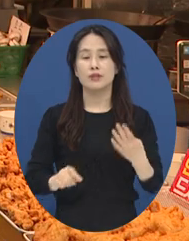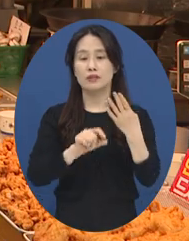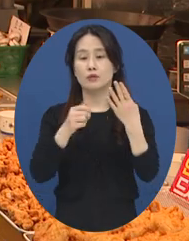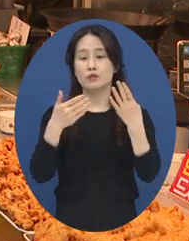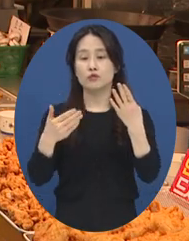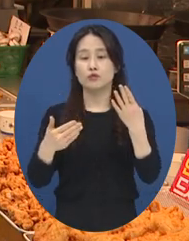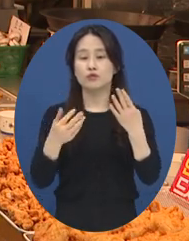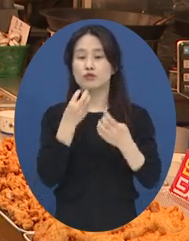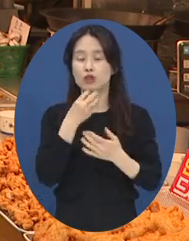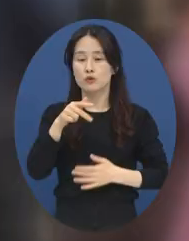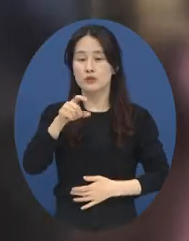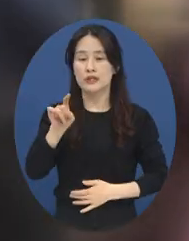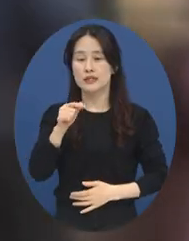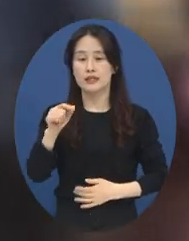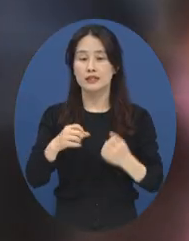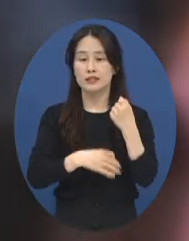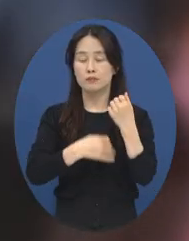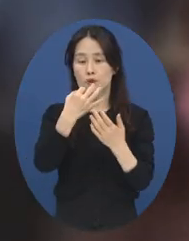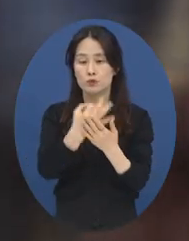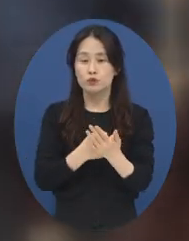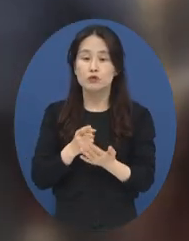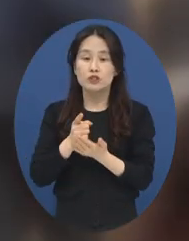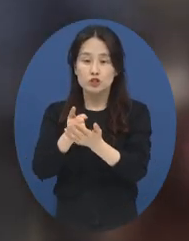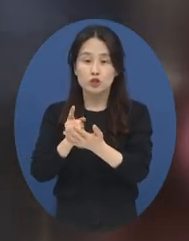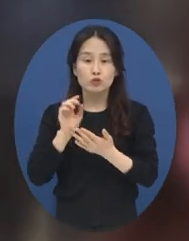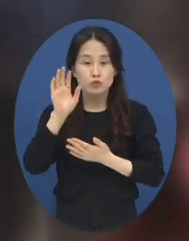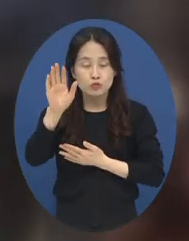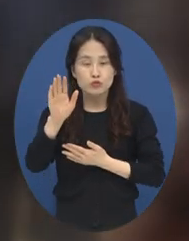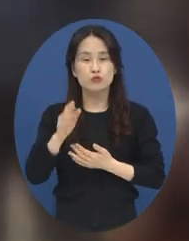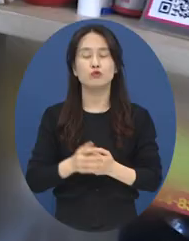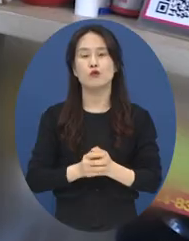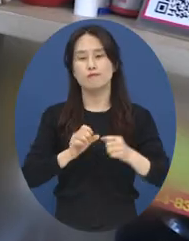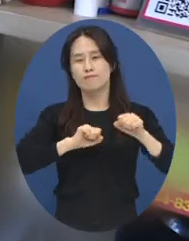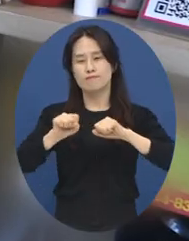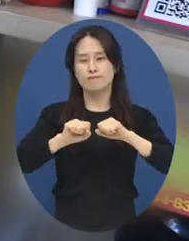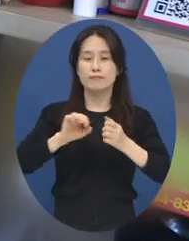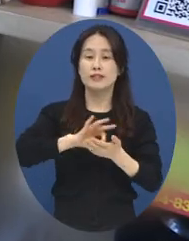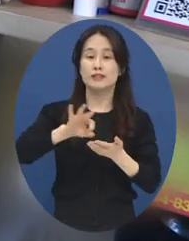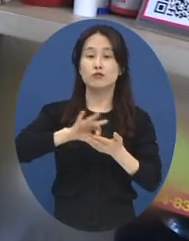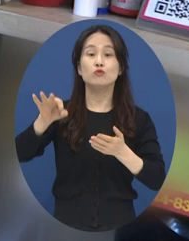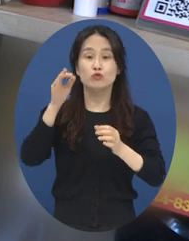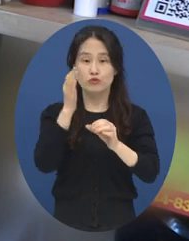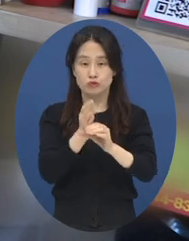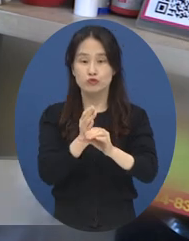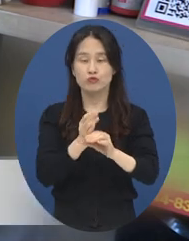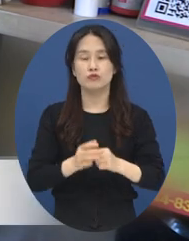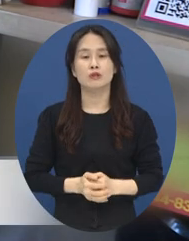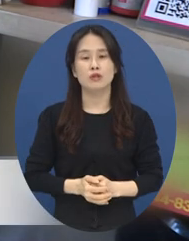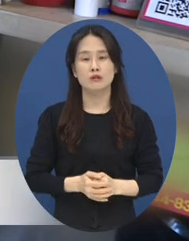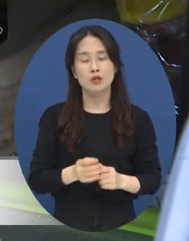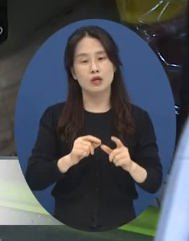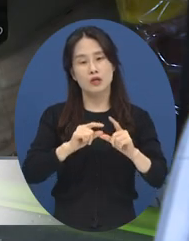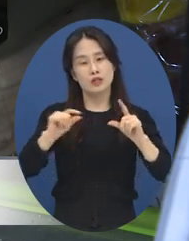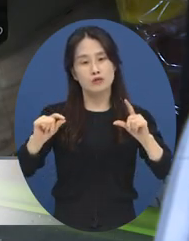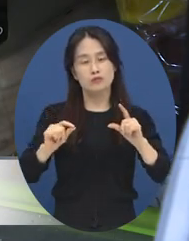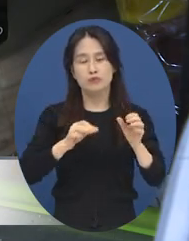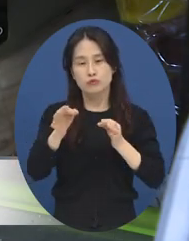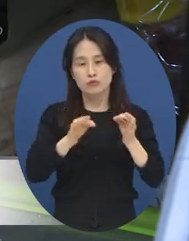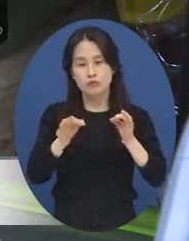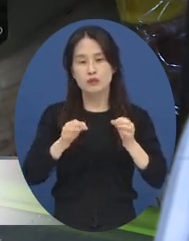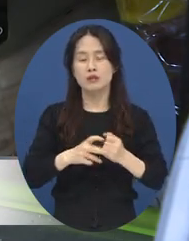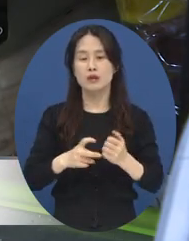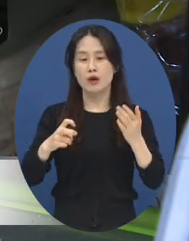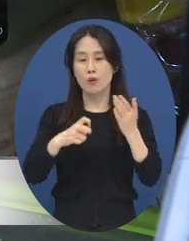지난 4월 9일 경기도 재난기본소득 신청 이후 현재 활발한 사용이 이루어지고 있습니다. 그런데 일부 업소가